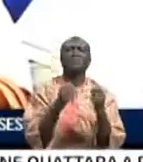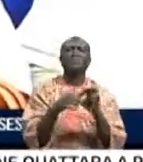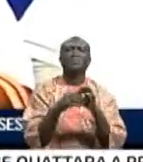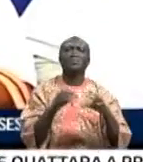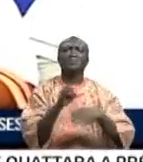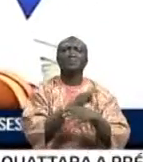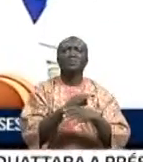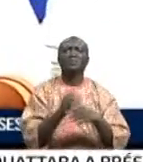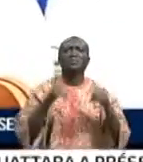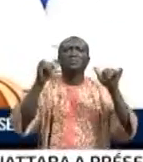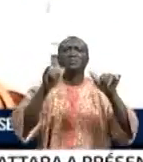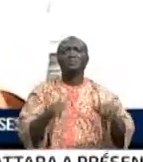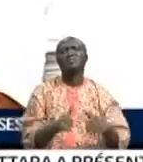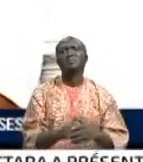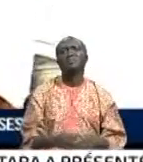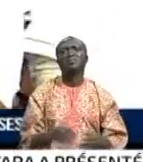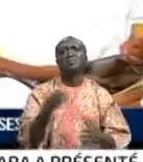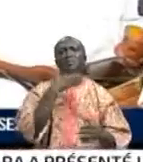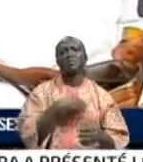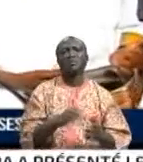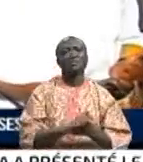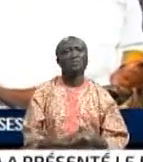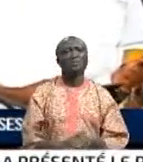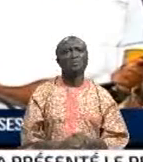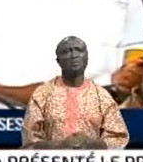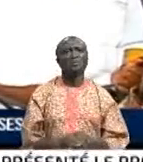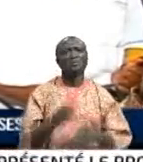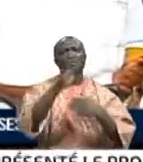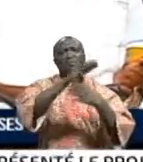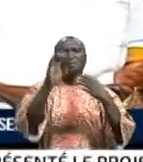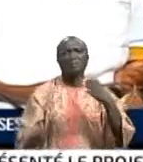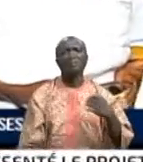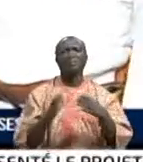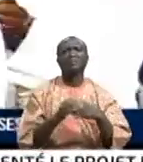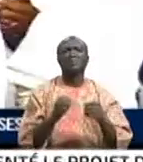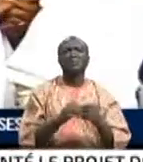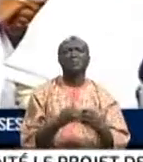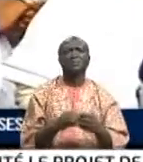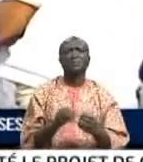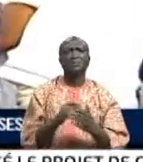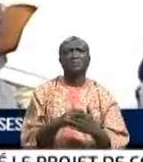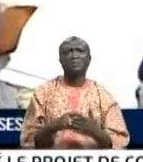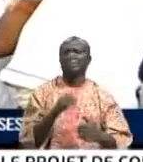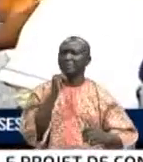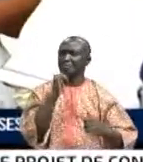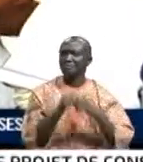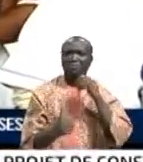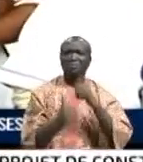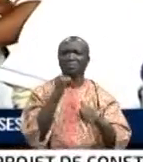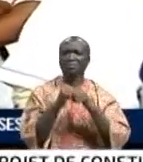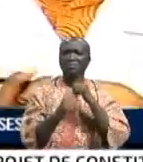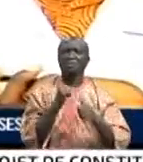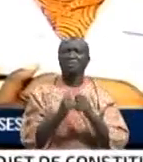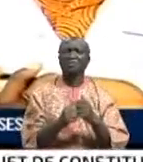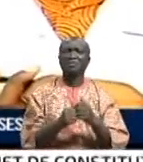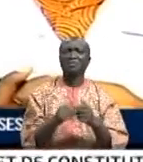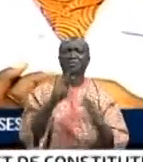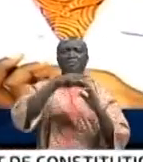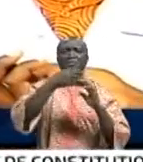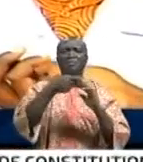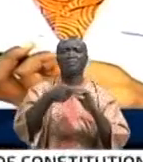il reste sur leur faim évidemment les conséquences du non-paiement de leur bourse se font durement ressentir parmi nous